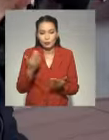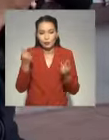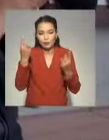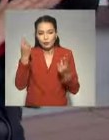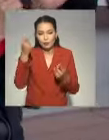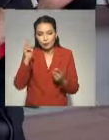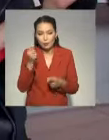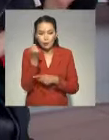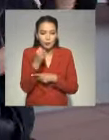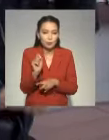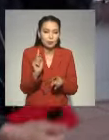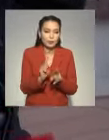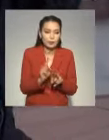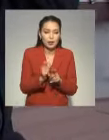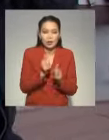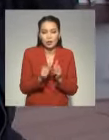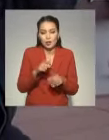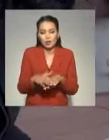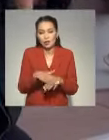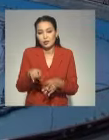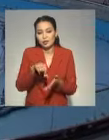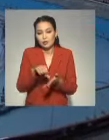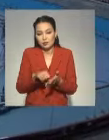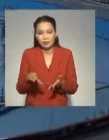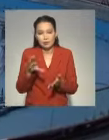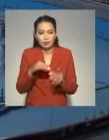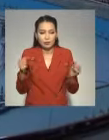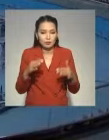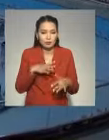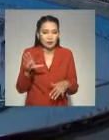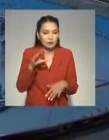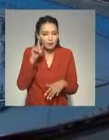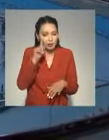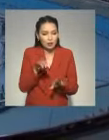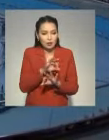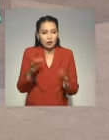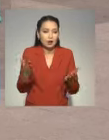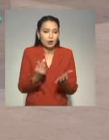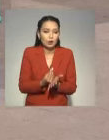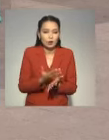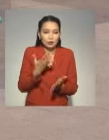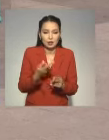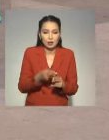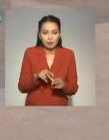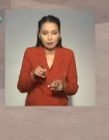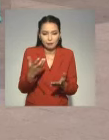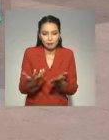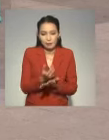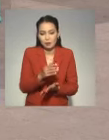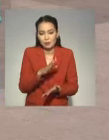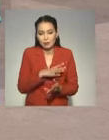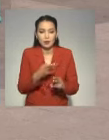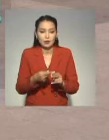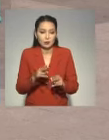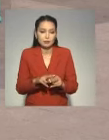и победа коснулась каждого человека, находившегося в зале. И все хорошо знают, какой ценой она досталась. А потому песни военных лет никого